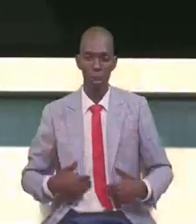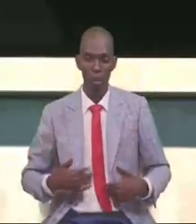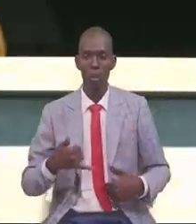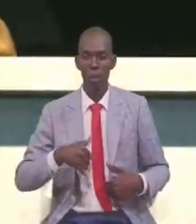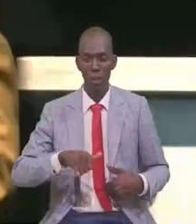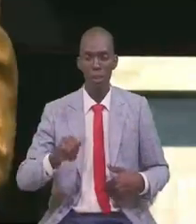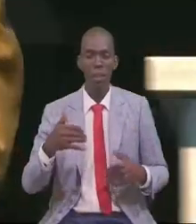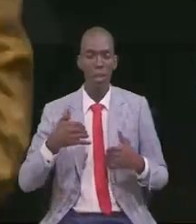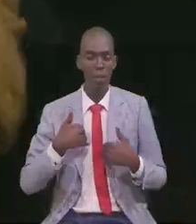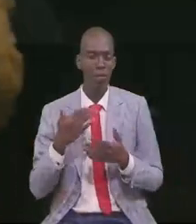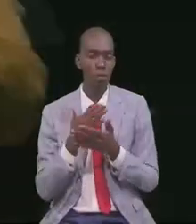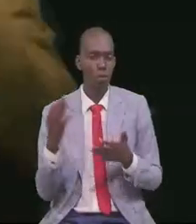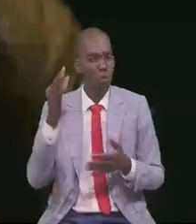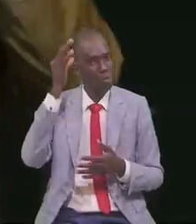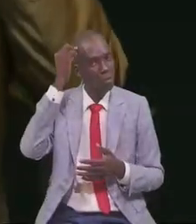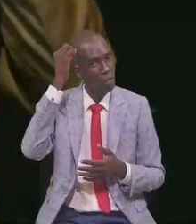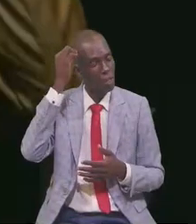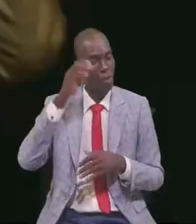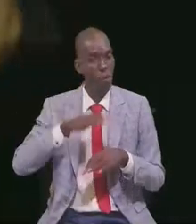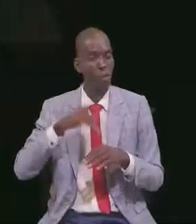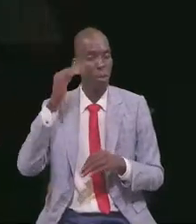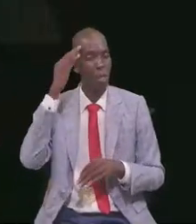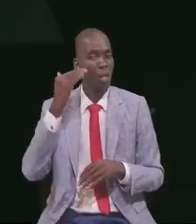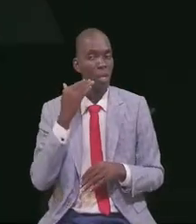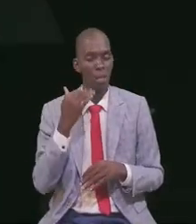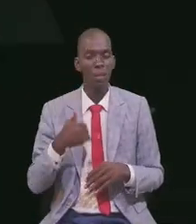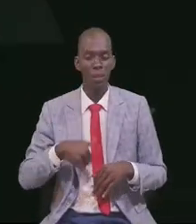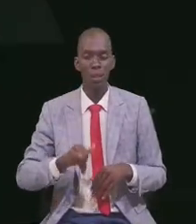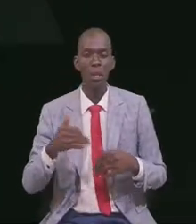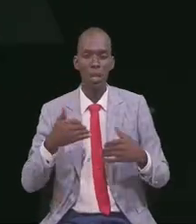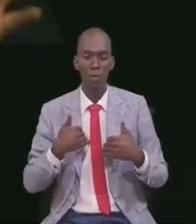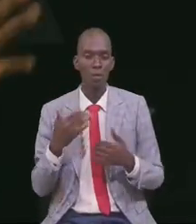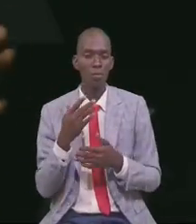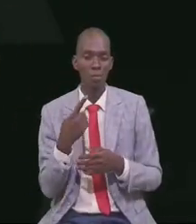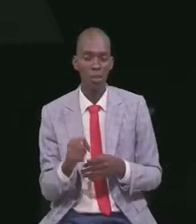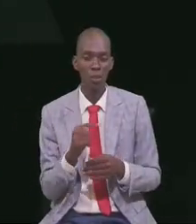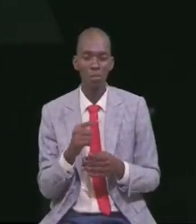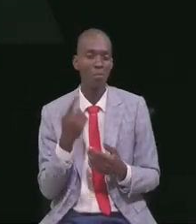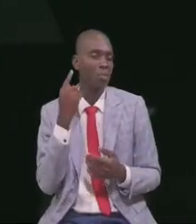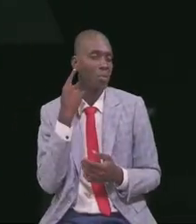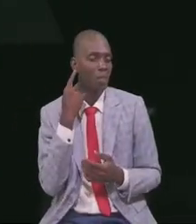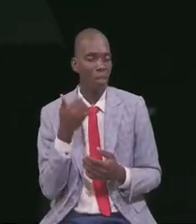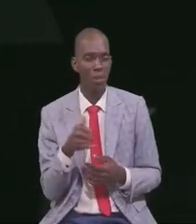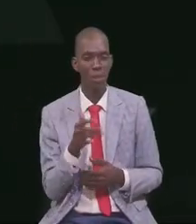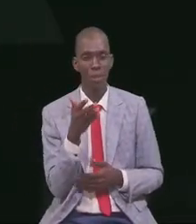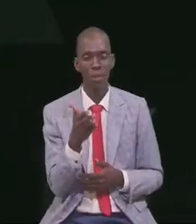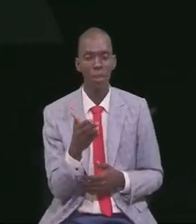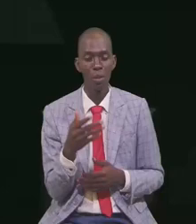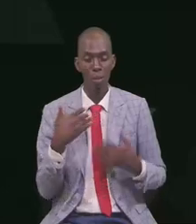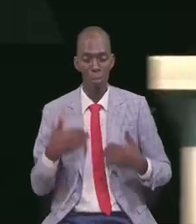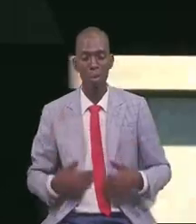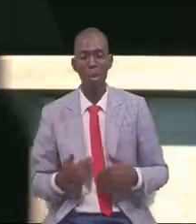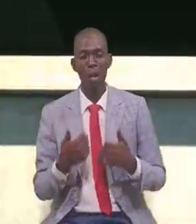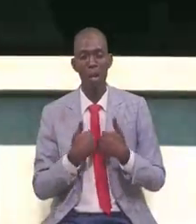cheveux sur la tête, le corps ayant des signes des oreilles, le corps ayant la bouche, le